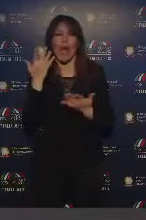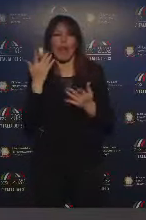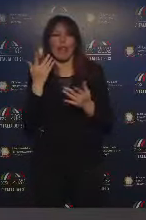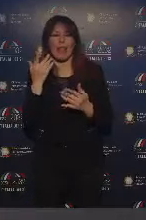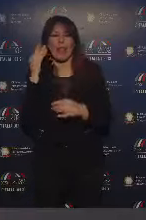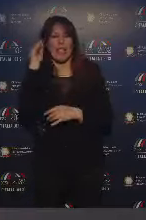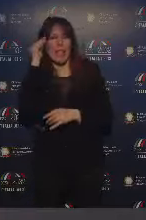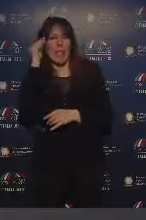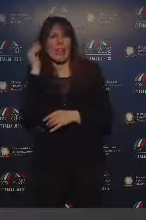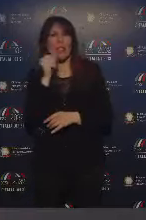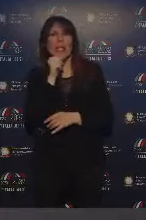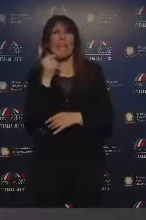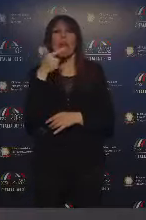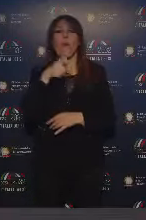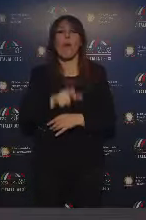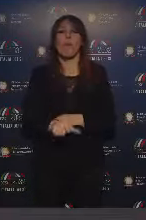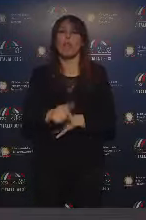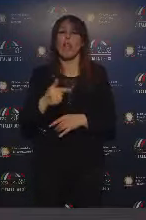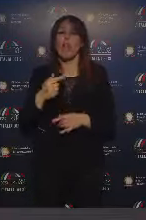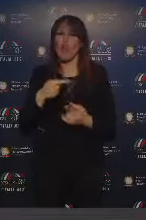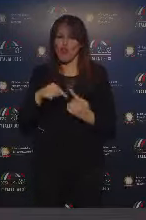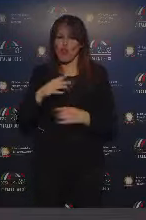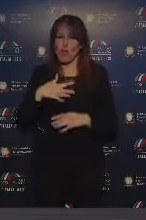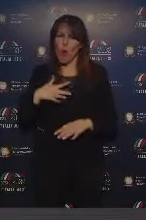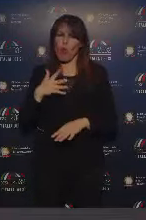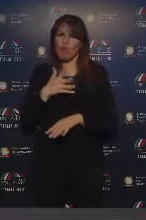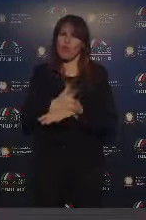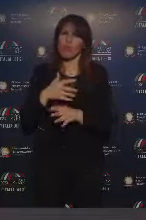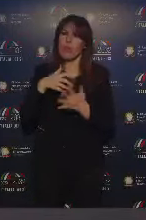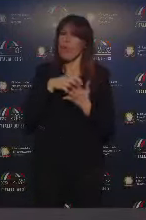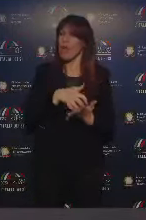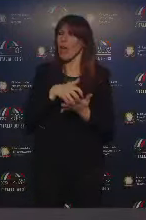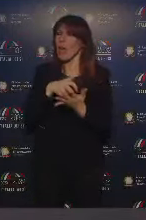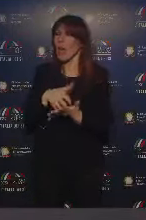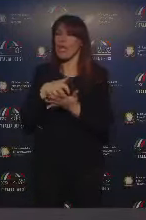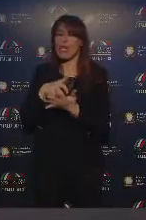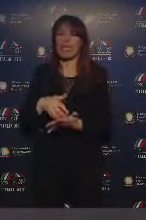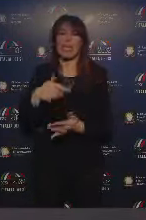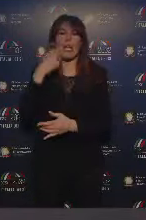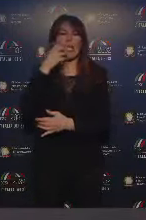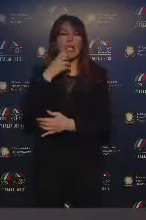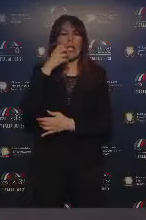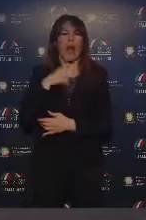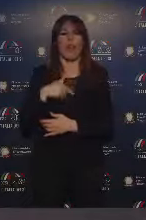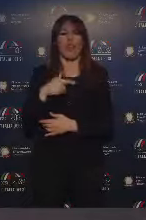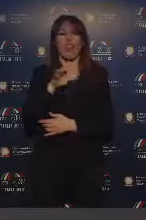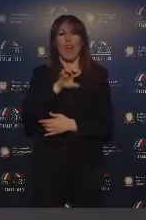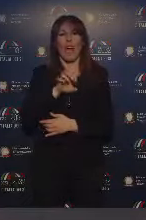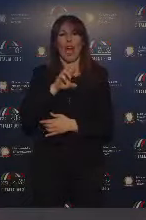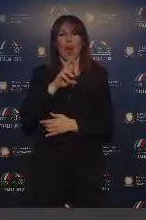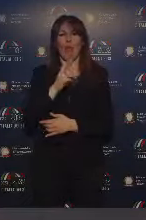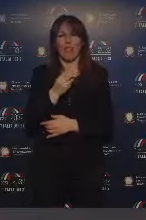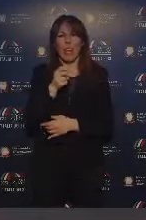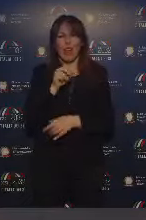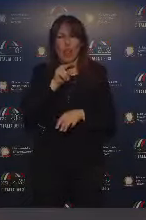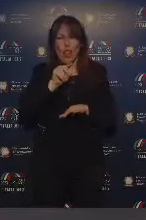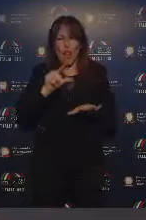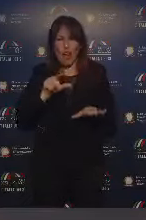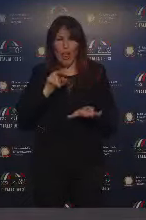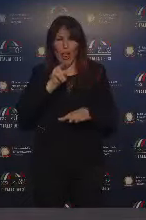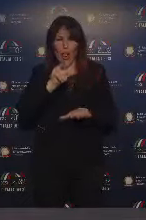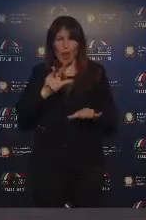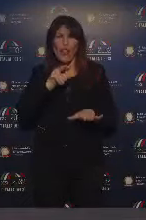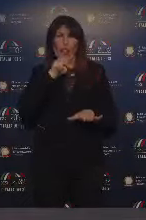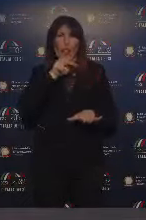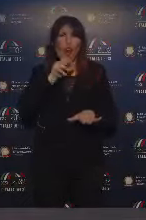perché noi stiamo investendo Sì non c'è Salvini che vuole andare in giro con l'euro 3 la 128 che aveva mio nonno Però occorre tempo altrimenti